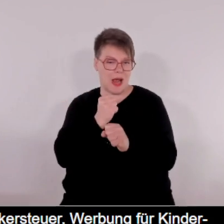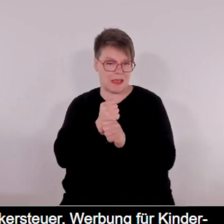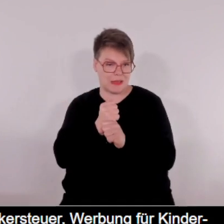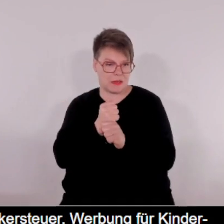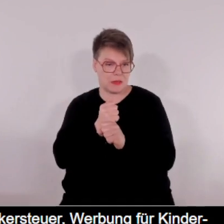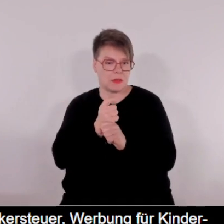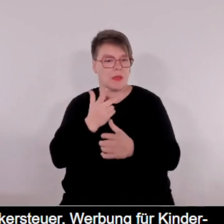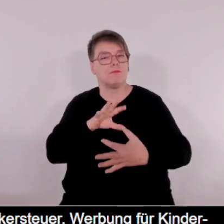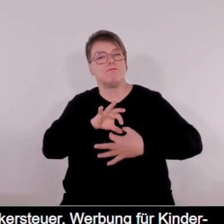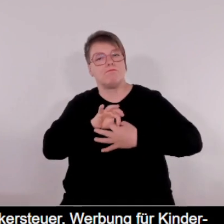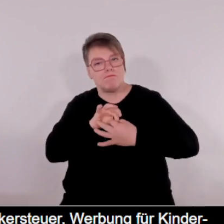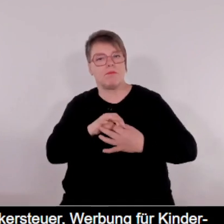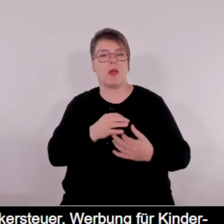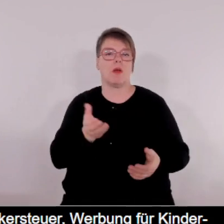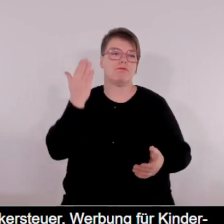ja immer wieder diskutiert,